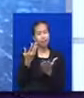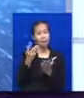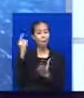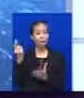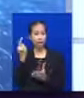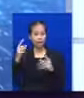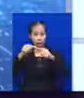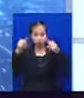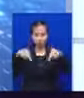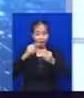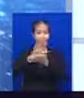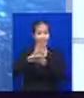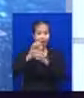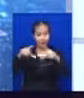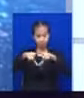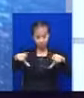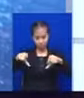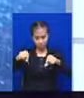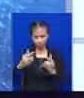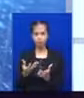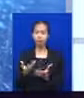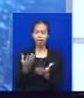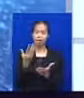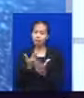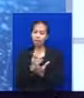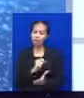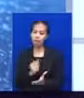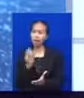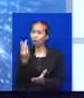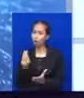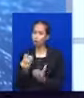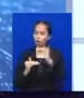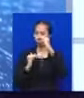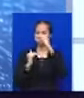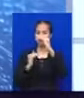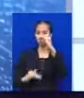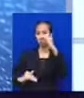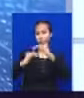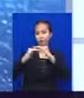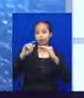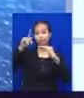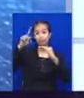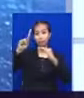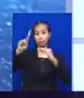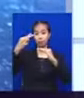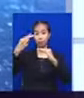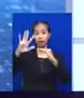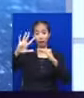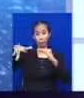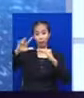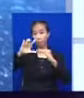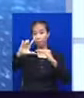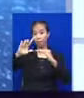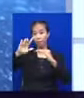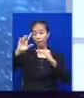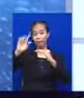มาลดหย่อนภาษีเงินได้บุคคลธรรมดาตามจำนวนที่จ่ายจริงแต่ว่าต้องไม่เกิน 15,000 บาทนะคะรวมทั้งเห็นชอบให้ต่